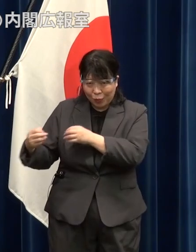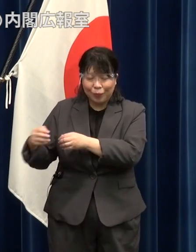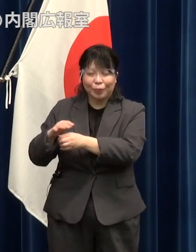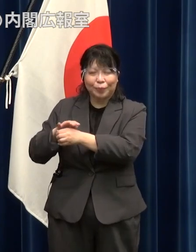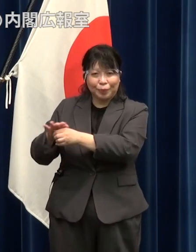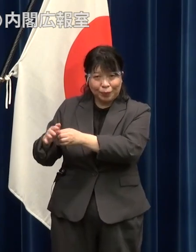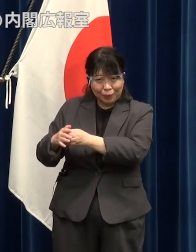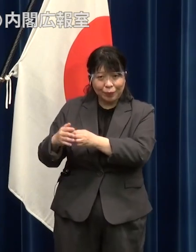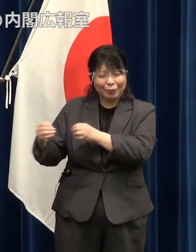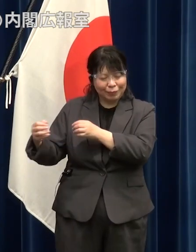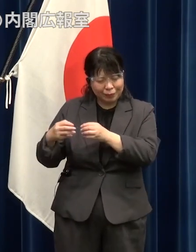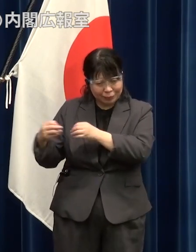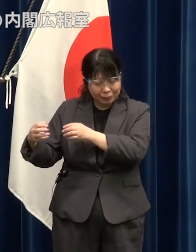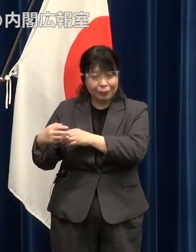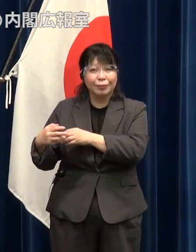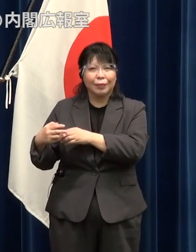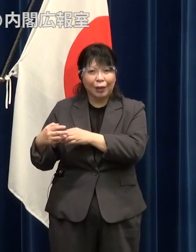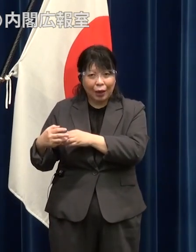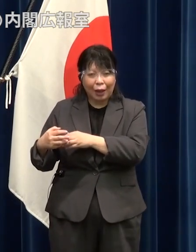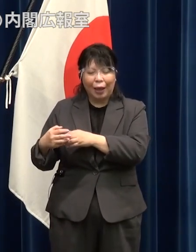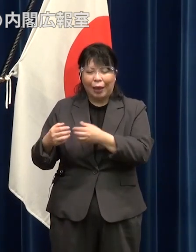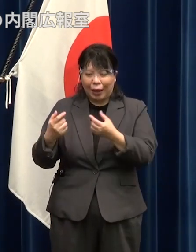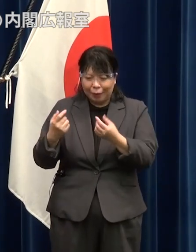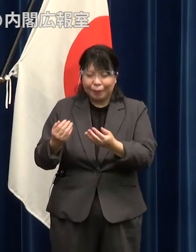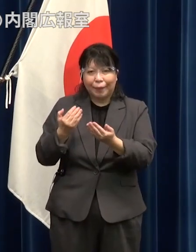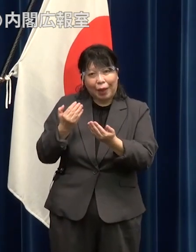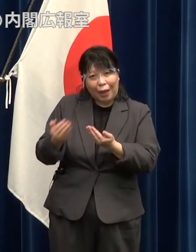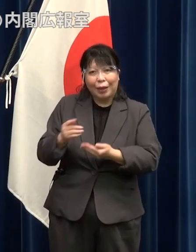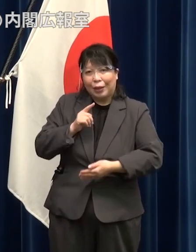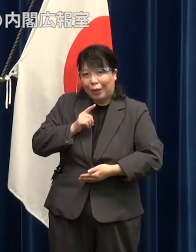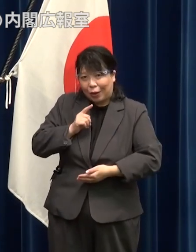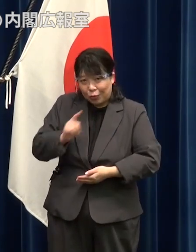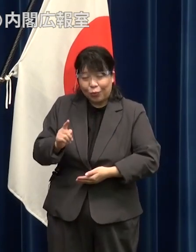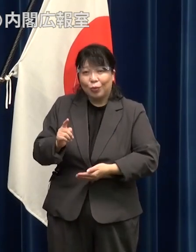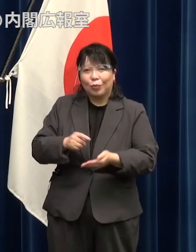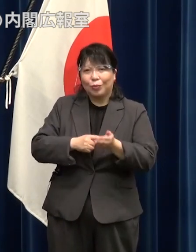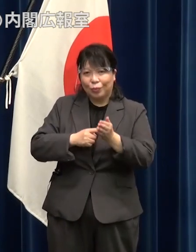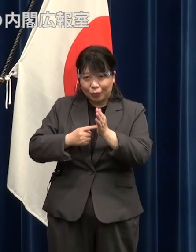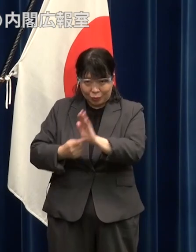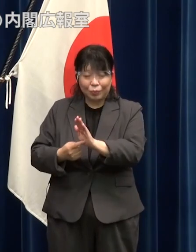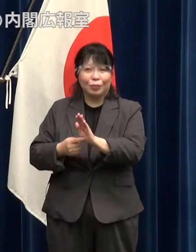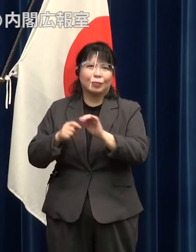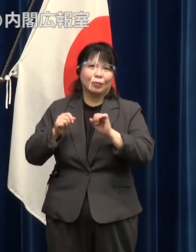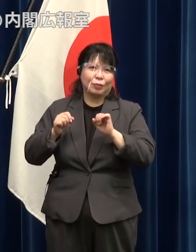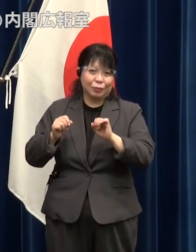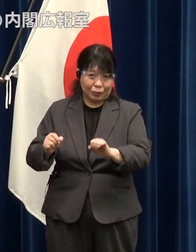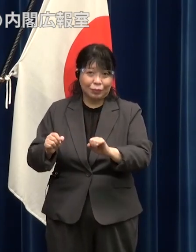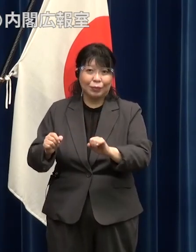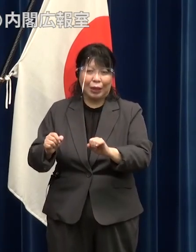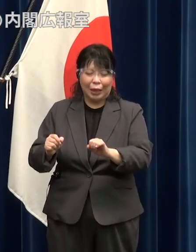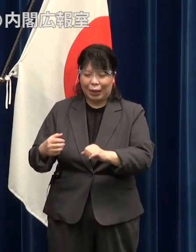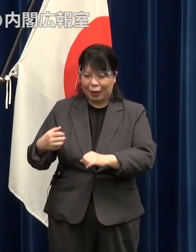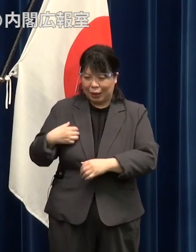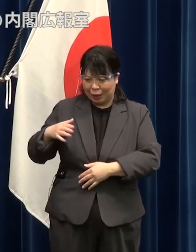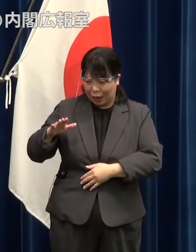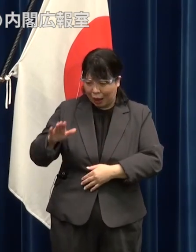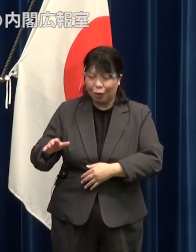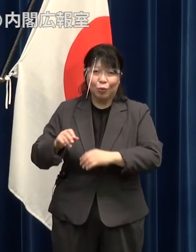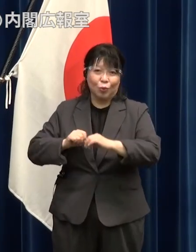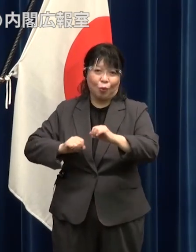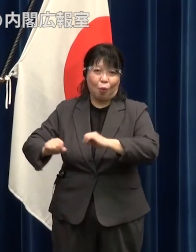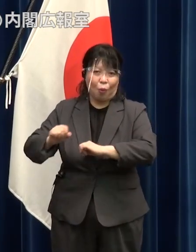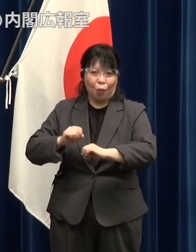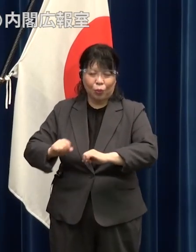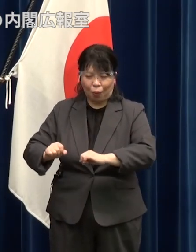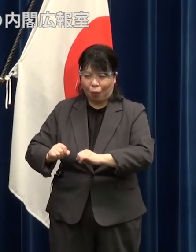し、そしてこの責任ある行動を強く求めつつ、諸懸